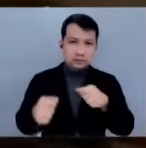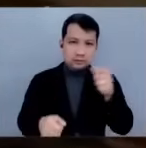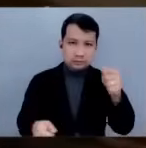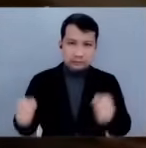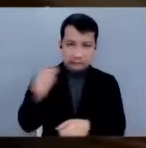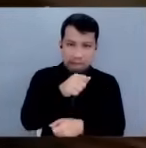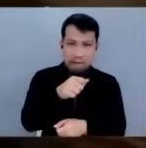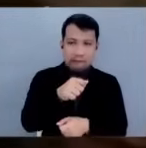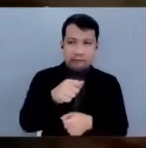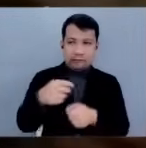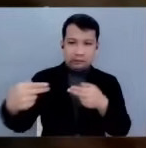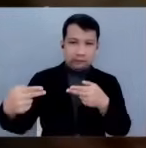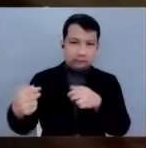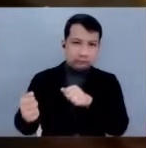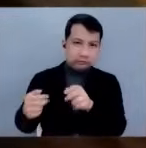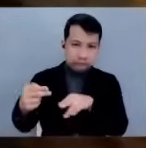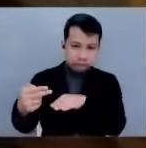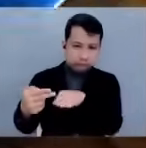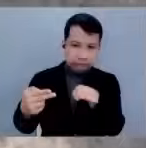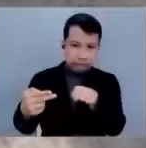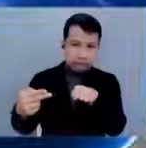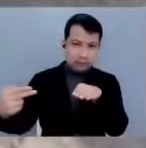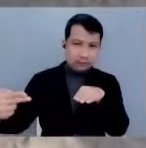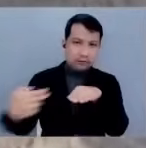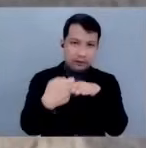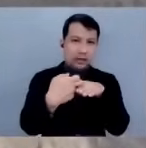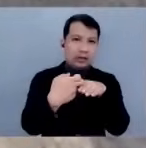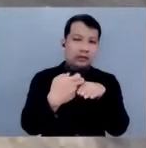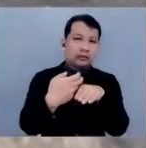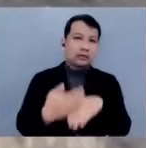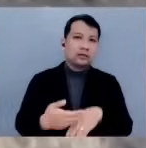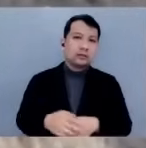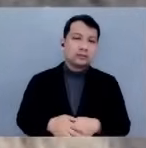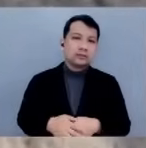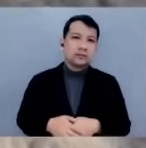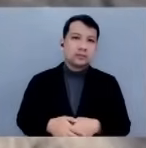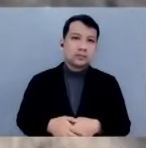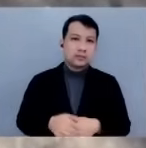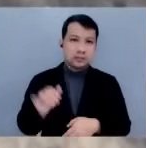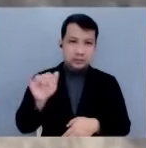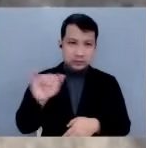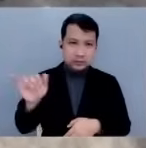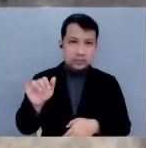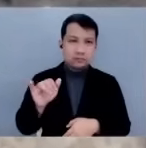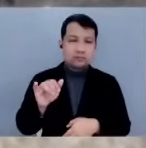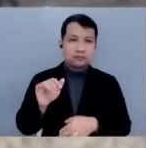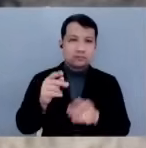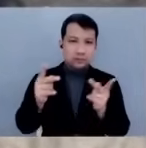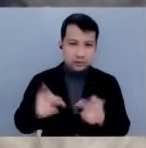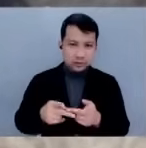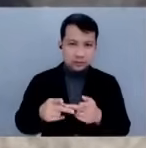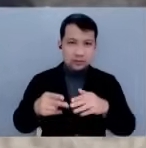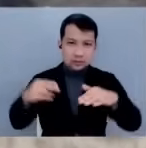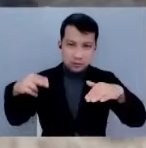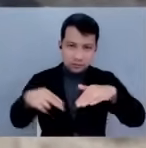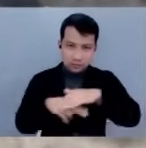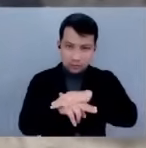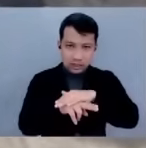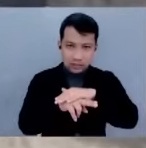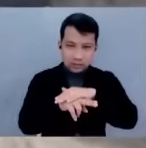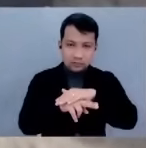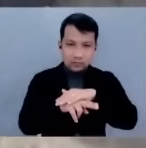pero tuluyan itong sumalpok sa motor. Sa Kabangkalan pa rin, pumailalim ang motor na ito sa